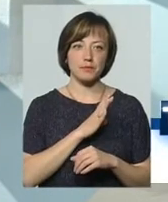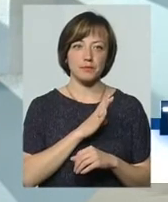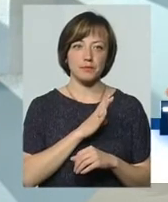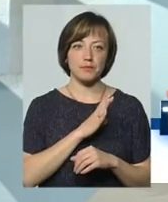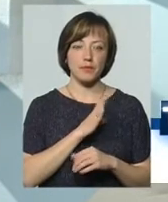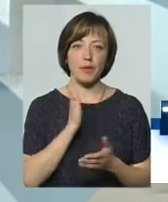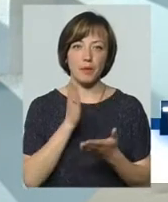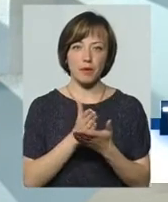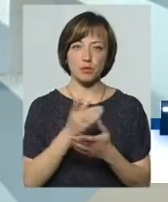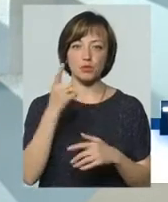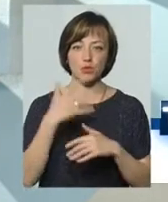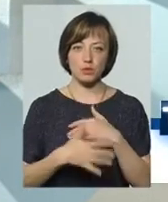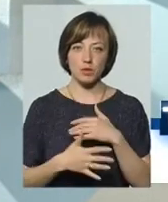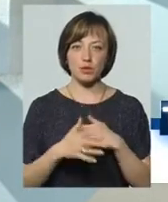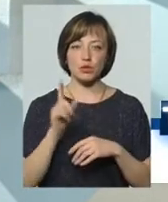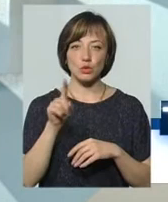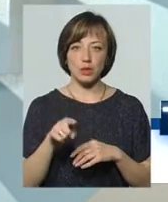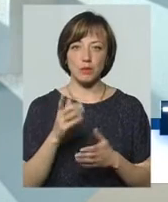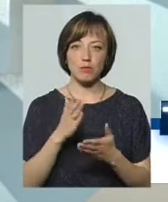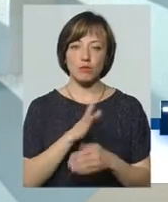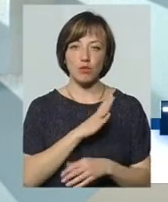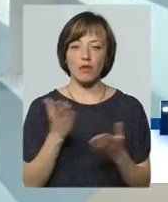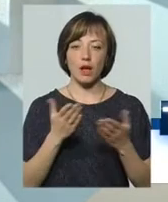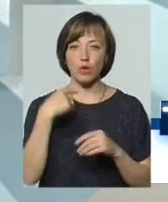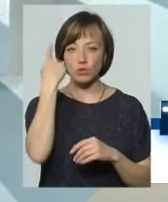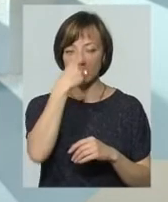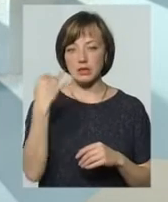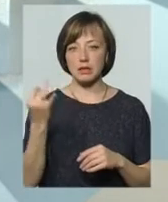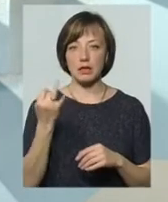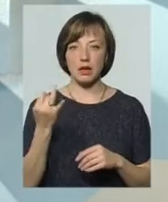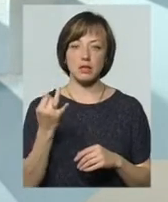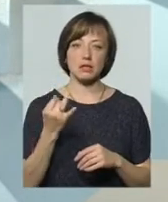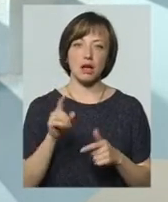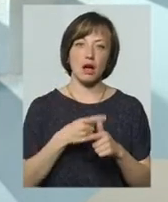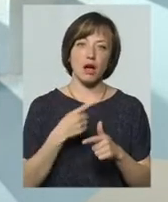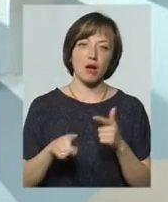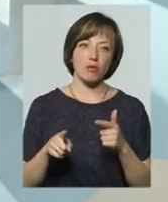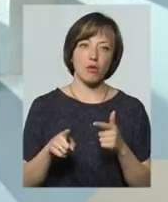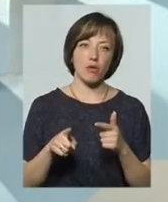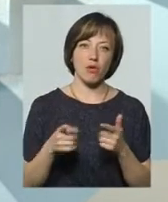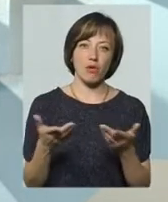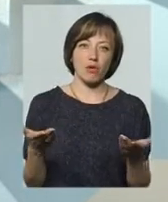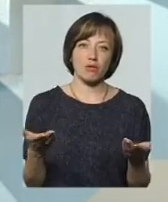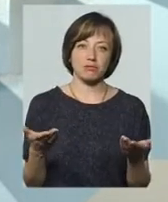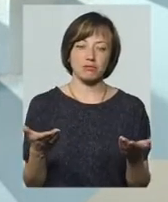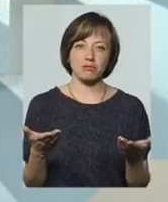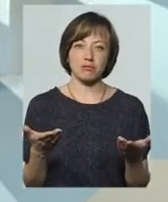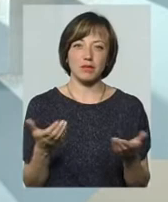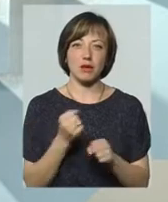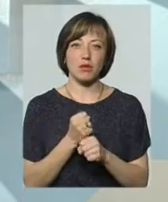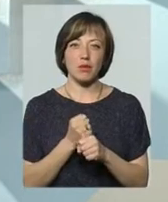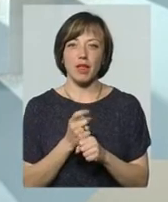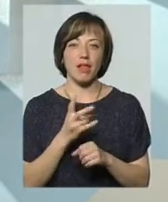прямо і зрозуміло, що там був якийсь особистий інтерес, і або підрядники свої робили, або це просто було,